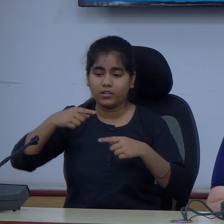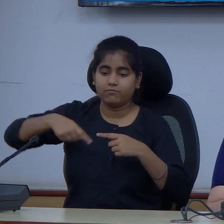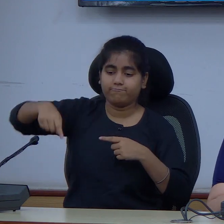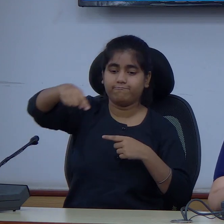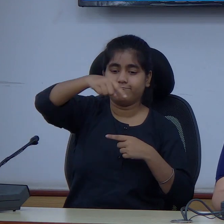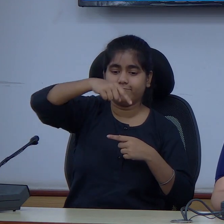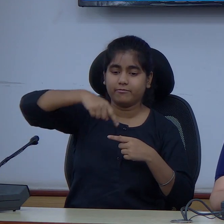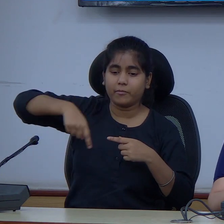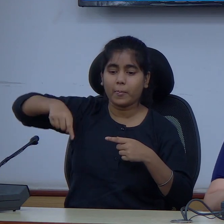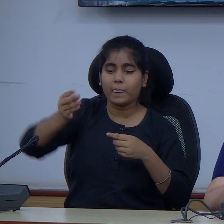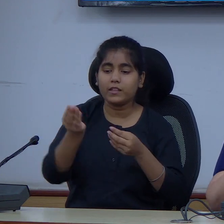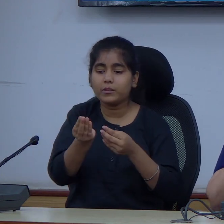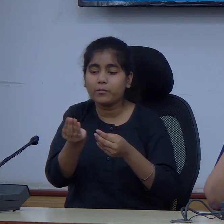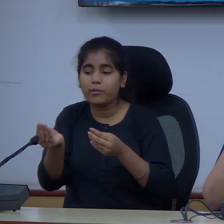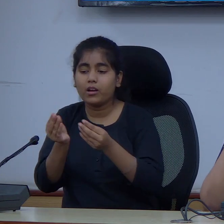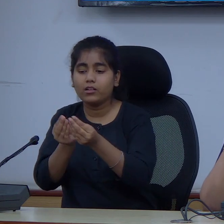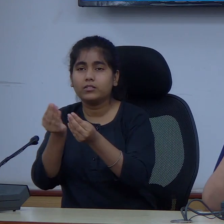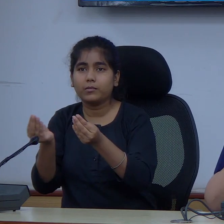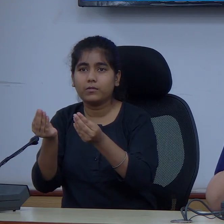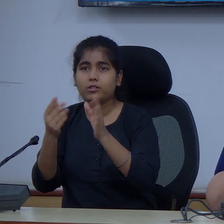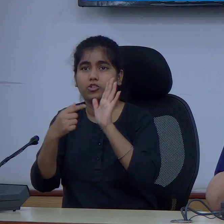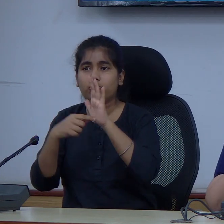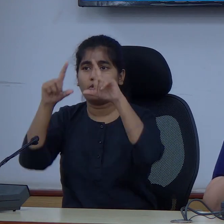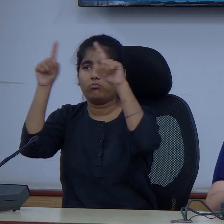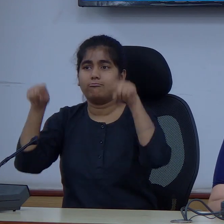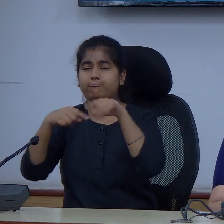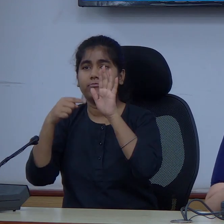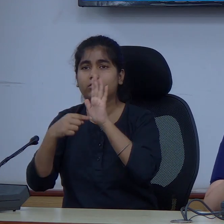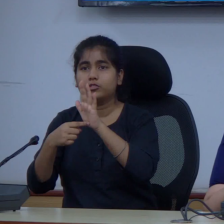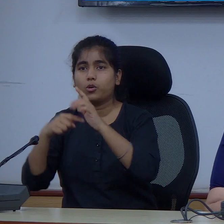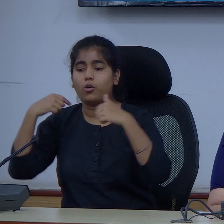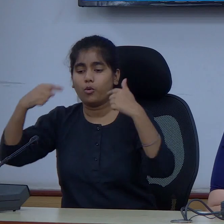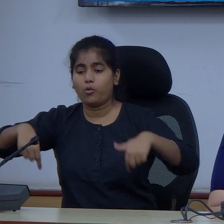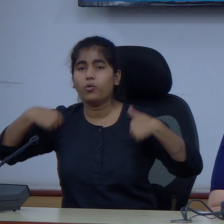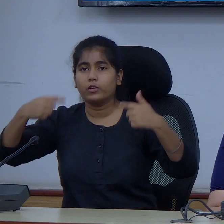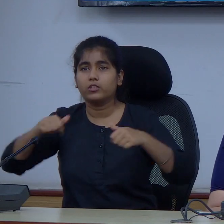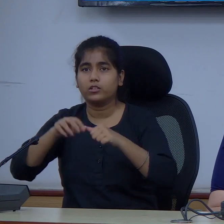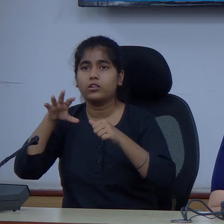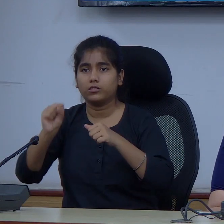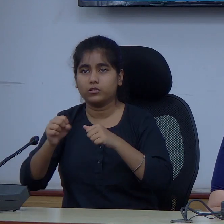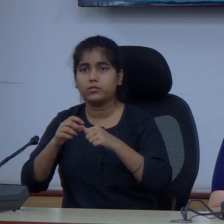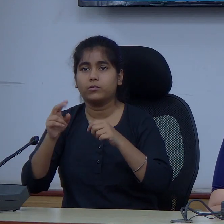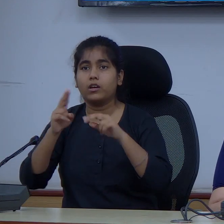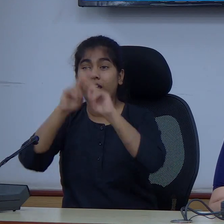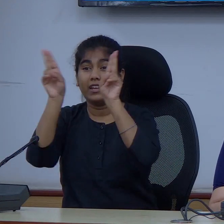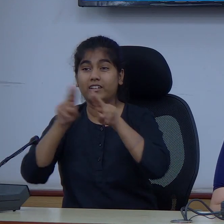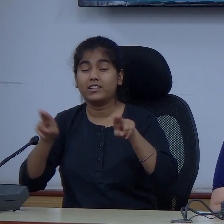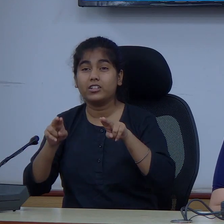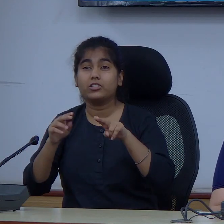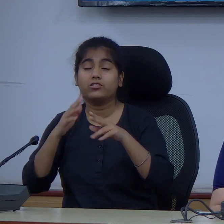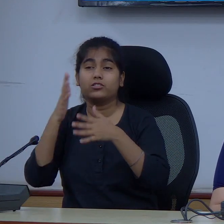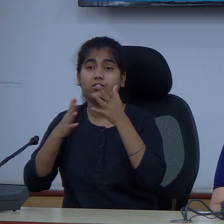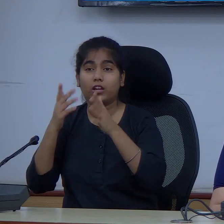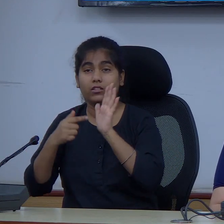स्टेशन में देखिएगा कि जहाँ पर मान लो लगेज आपका आता है, ठीक है, वो जो बेल्ट होती है कन्वेयर बेल्ट, उसके पास में एक सुगम